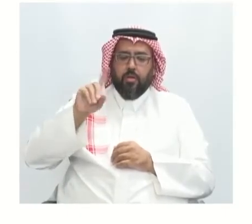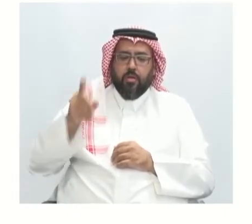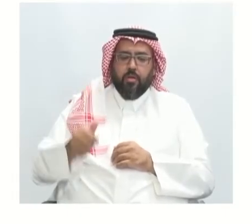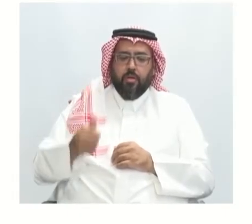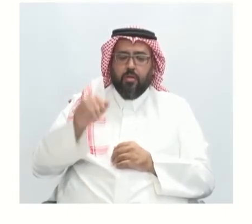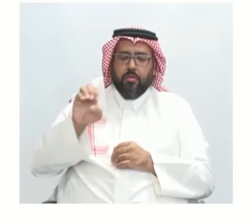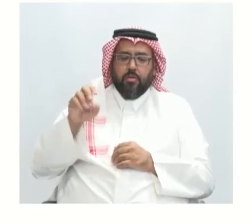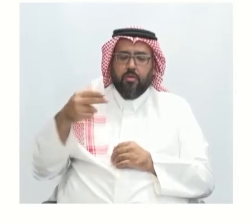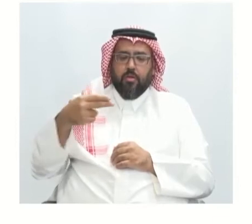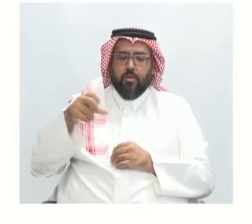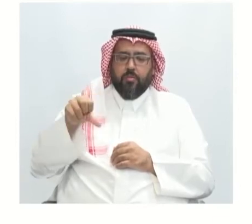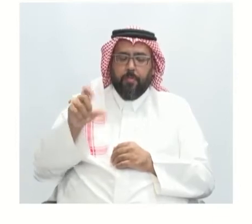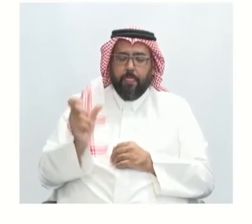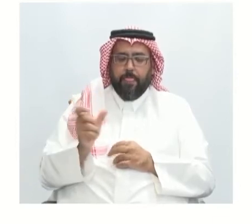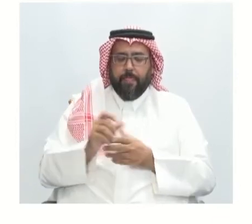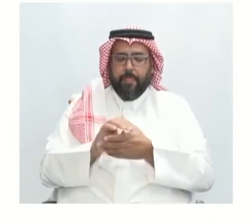اليه راجعون